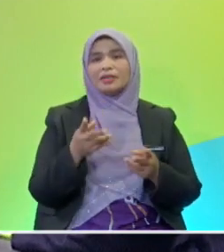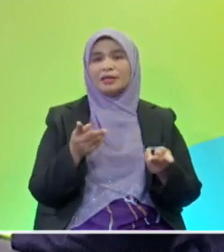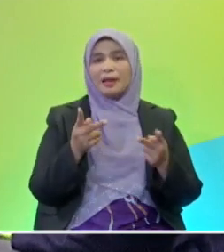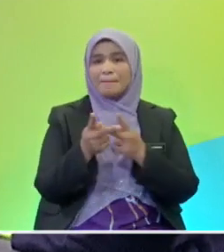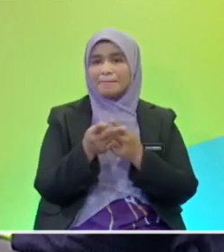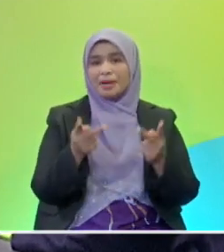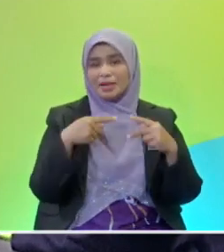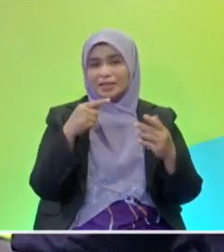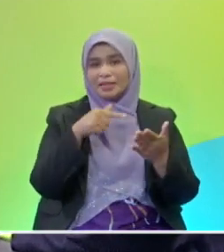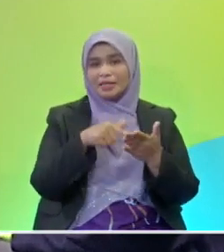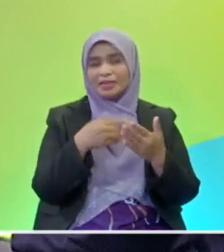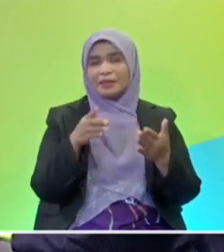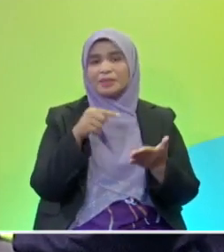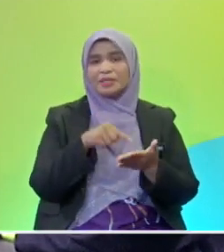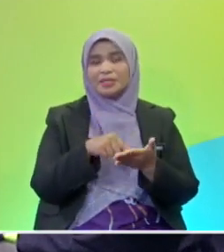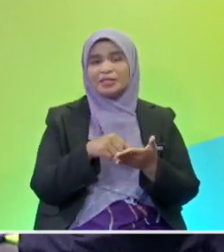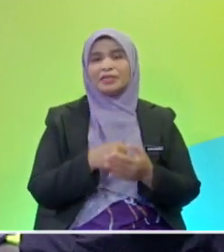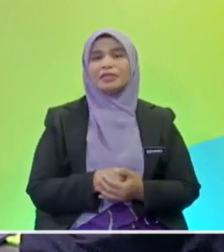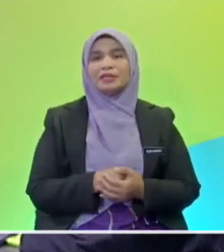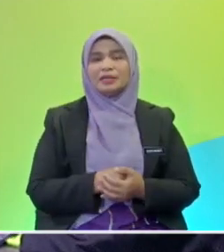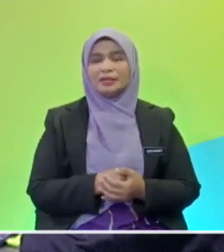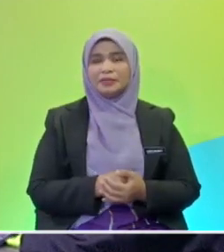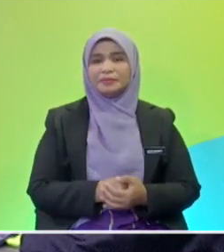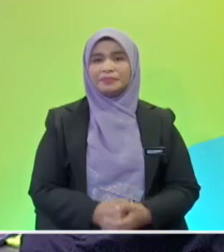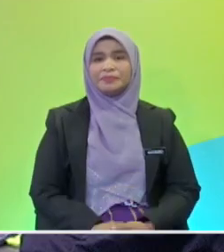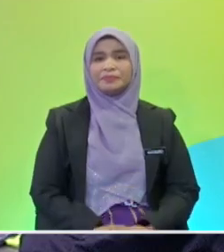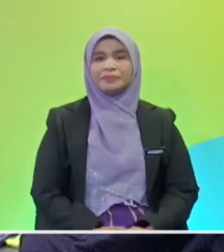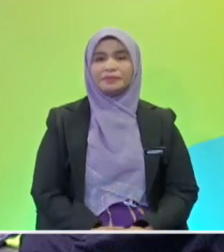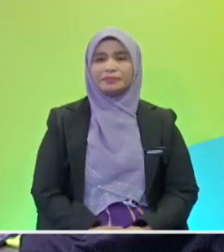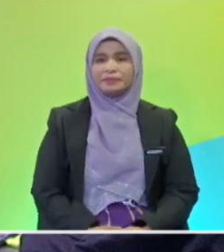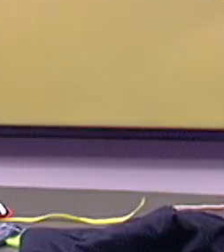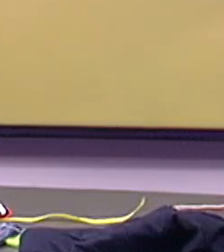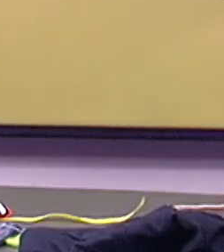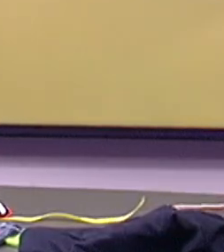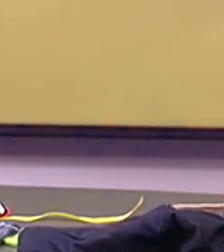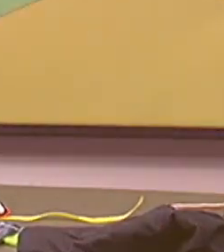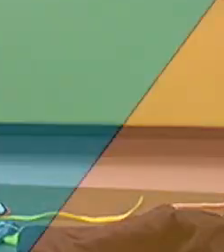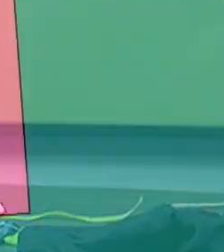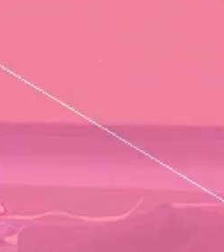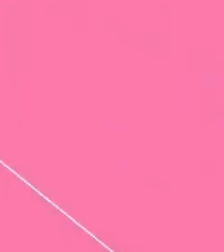jangan ke mana-mana tah hanya di slot tahap dua didik TV KPM cantiknya